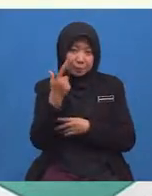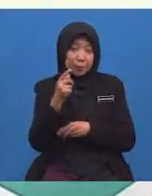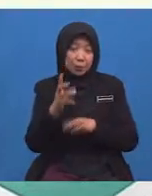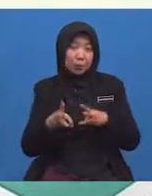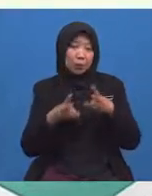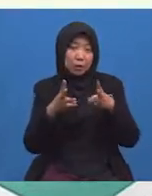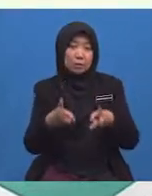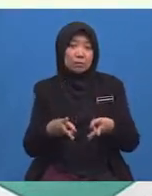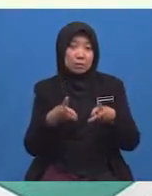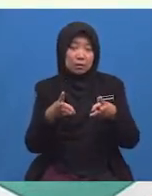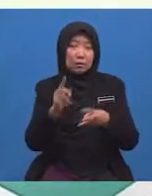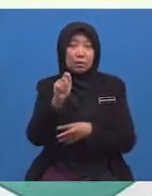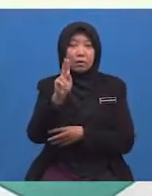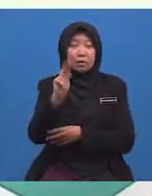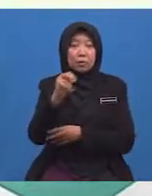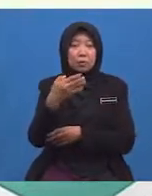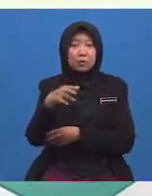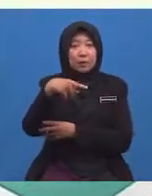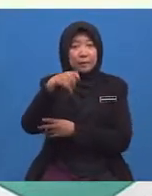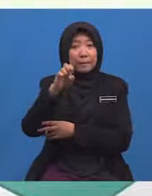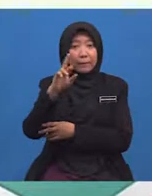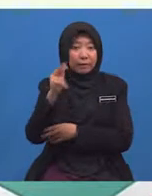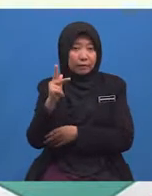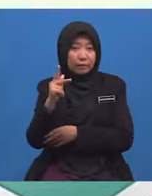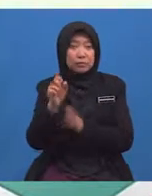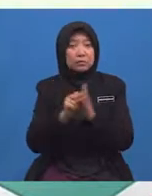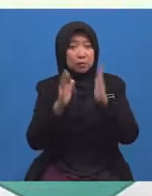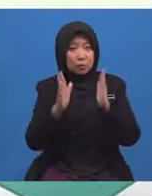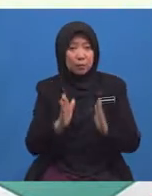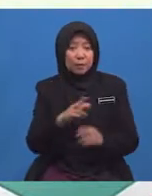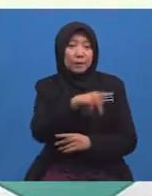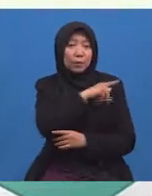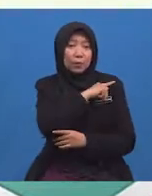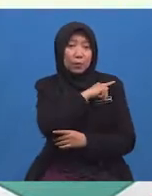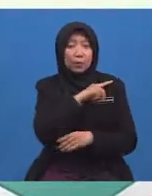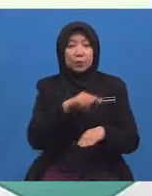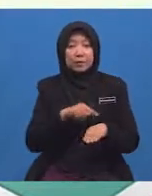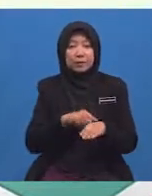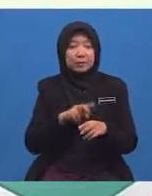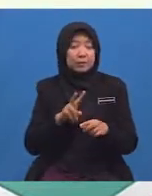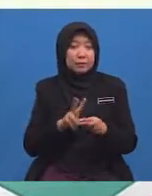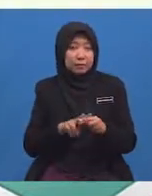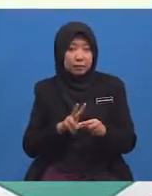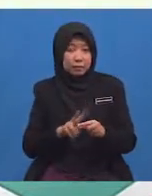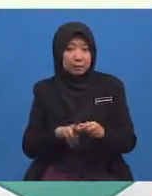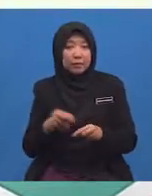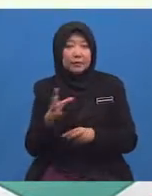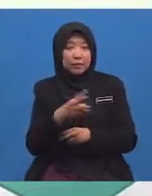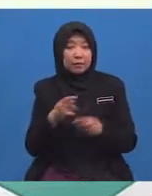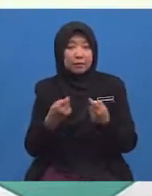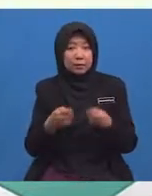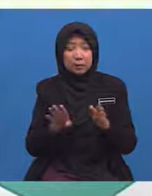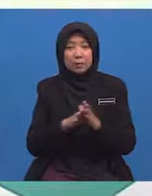Tun Perak yang merupakan seorang penghulu di Kelang dan telah